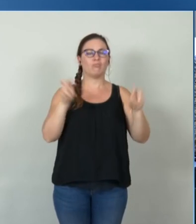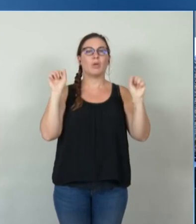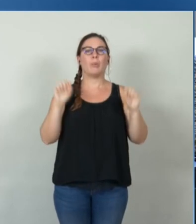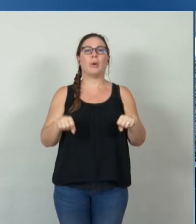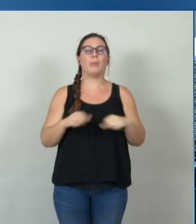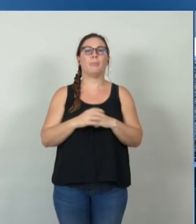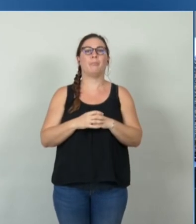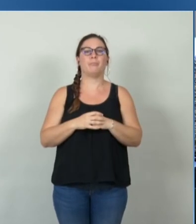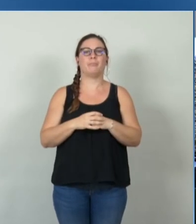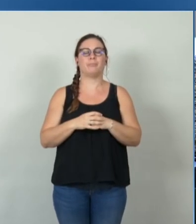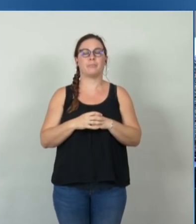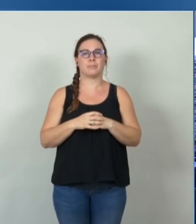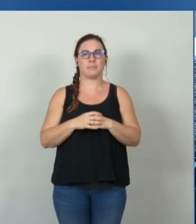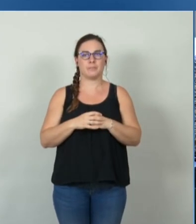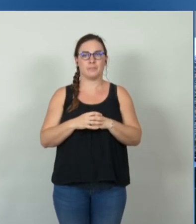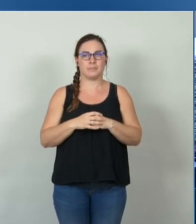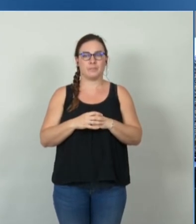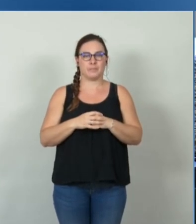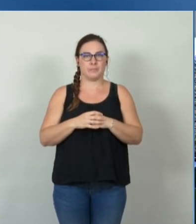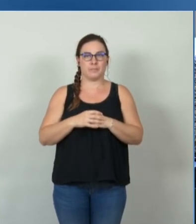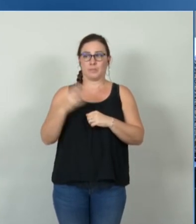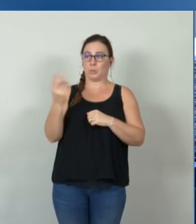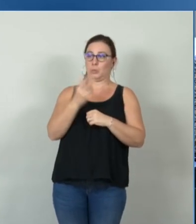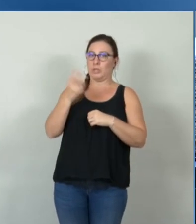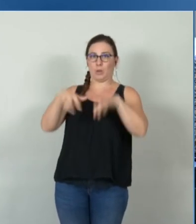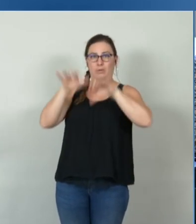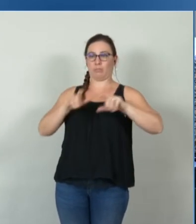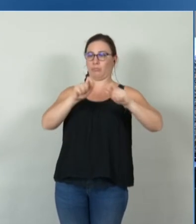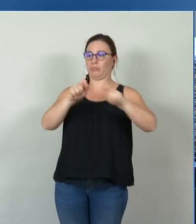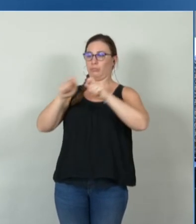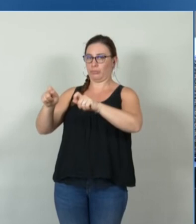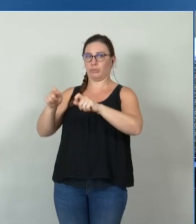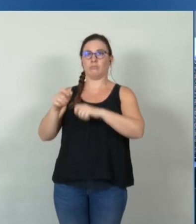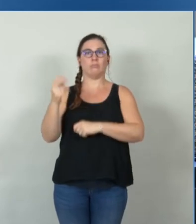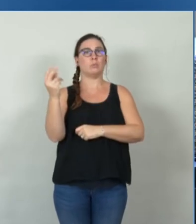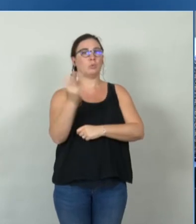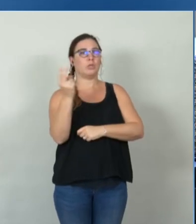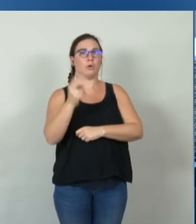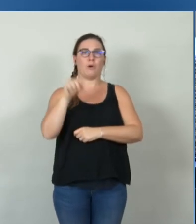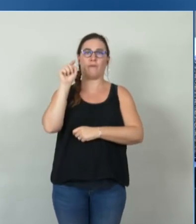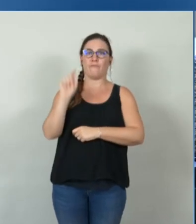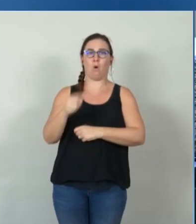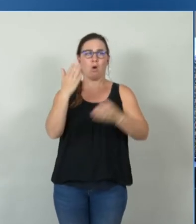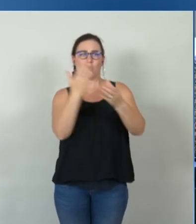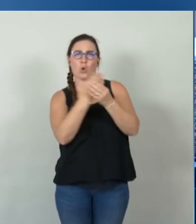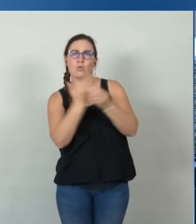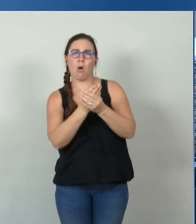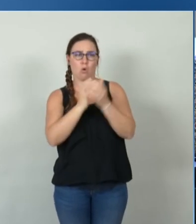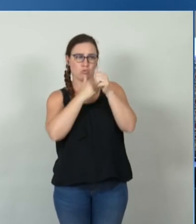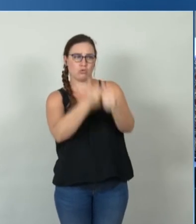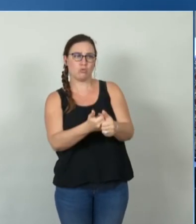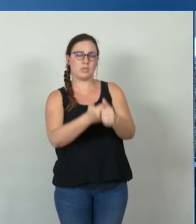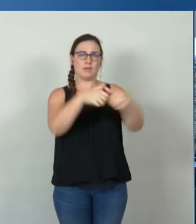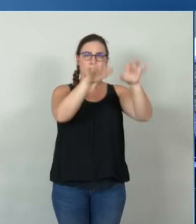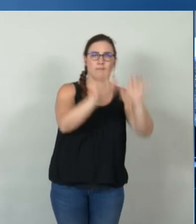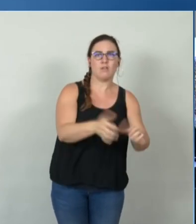de la décision les administrateurs désignés pardon devront se faire communiquer tout document lié à l'administration